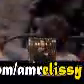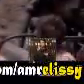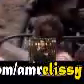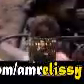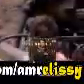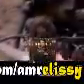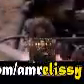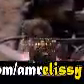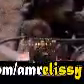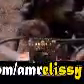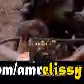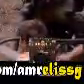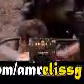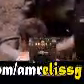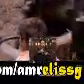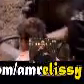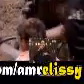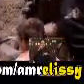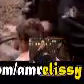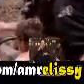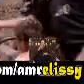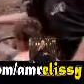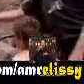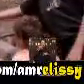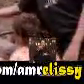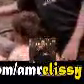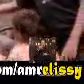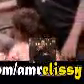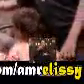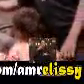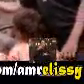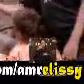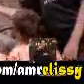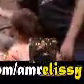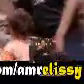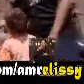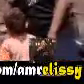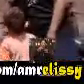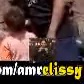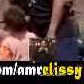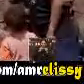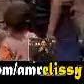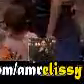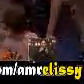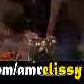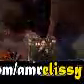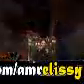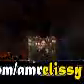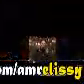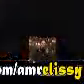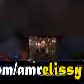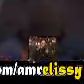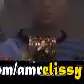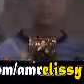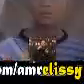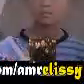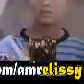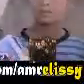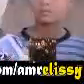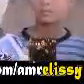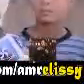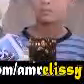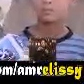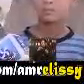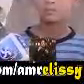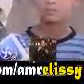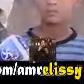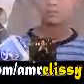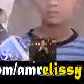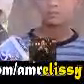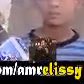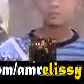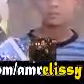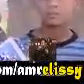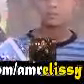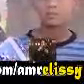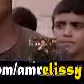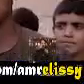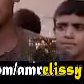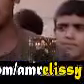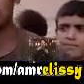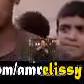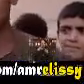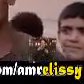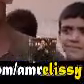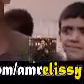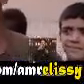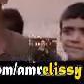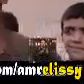والمية حادة خالص، حادة يعني المية مش مظبوط، ولونها متغير من صفرة، والريحة بتاعتها ما تنطقش